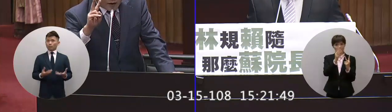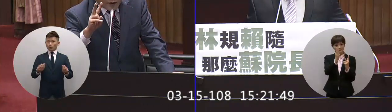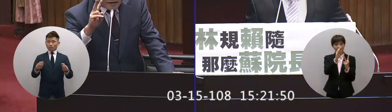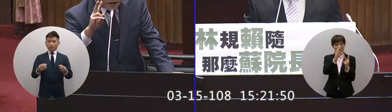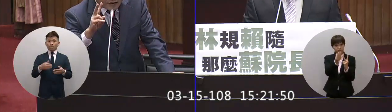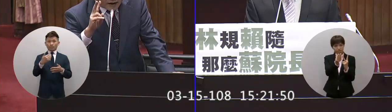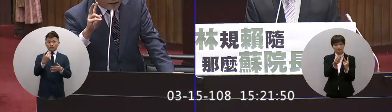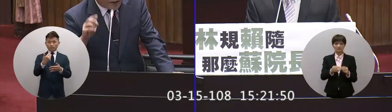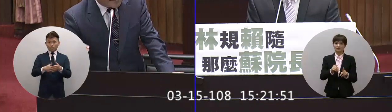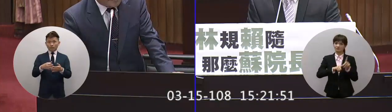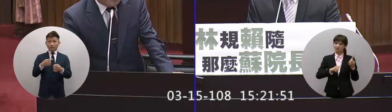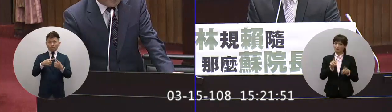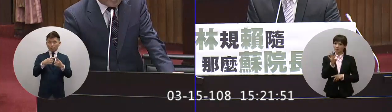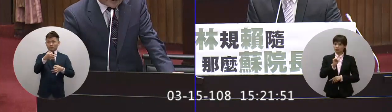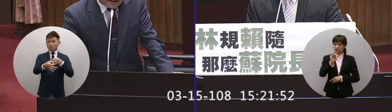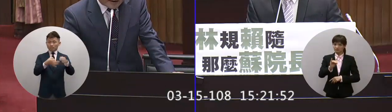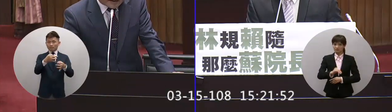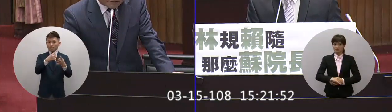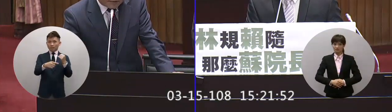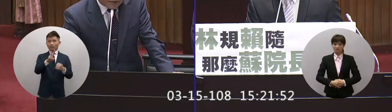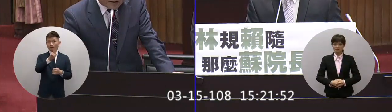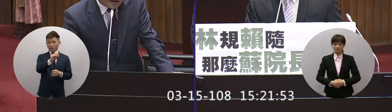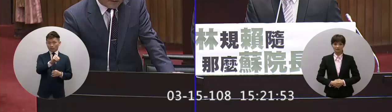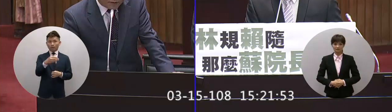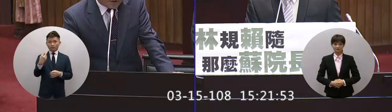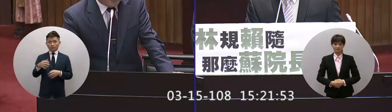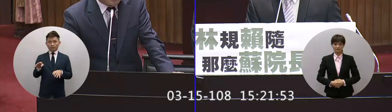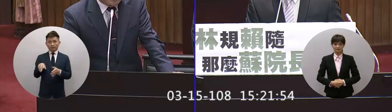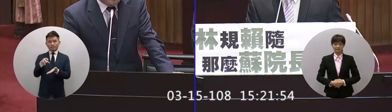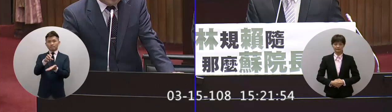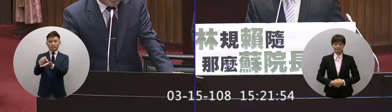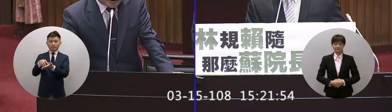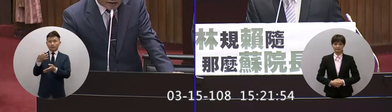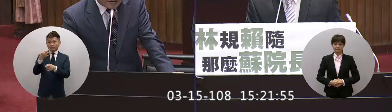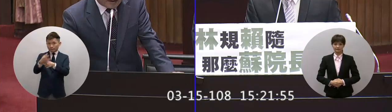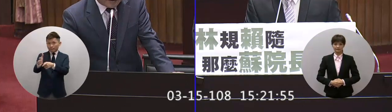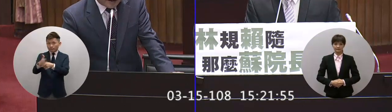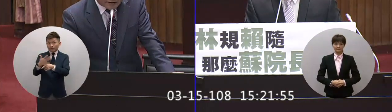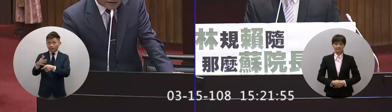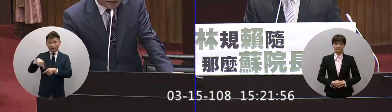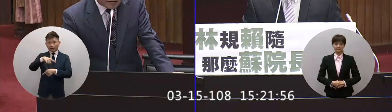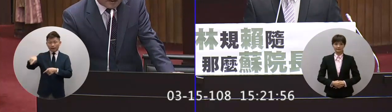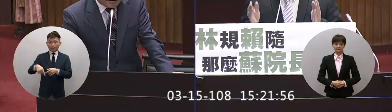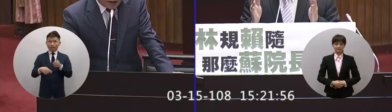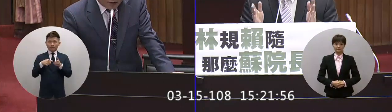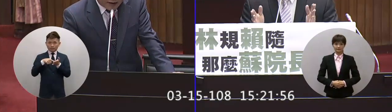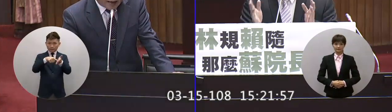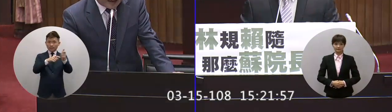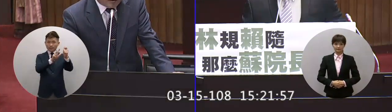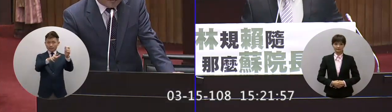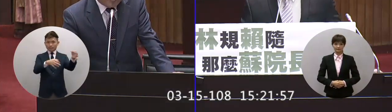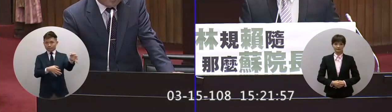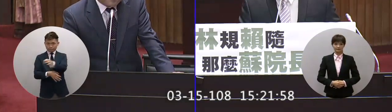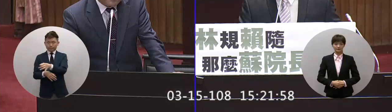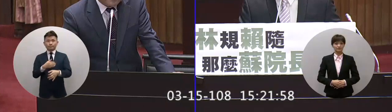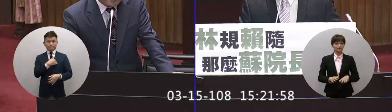说少2万，缴了20000人，那已经开始办分期付款的就可以领 A4。 然后未